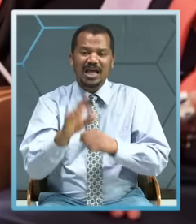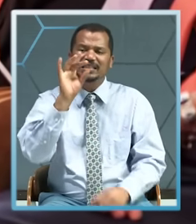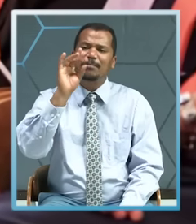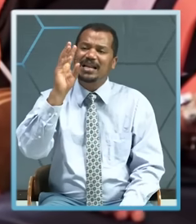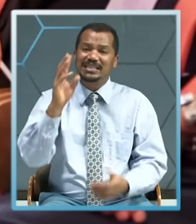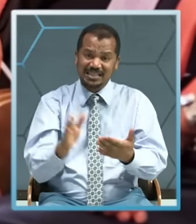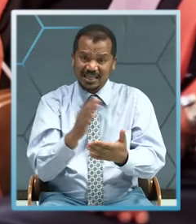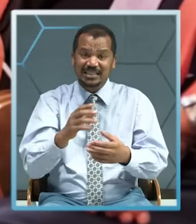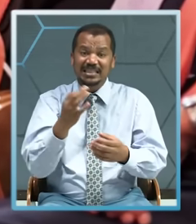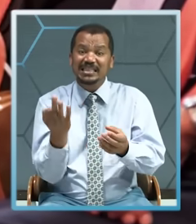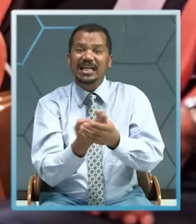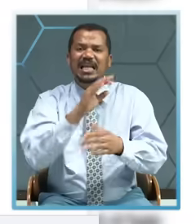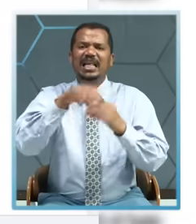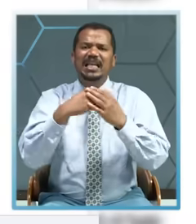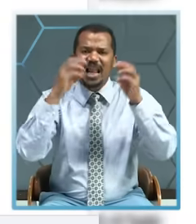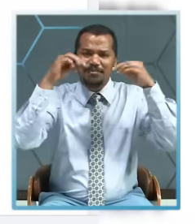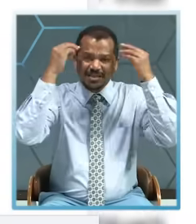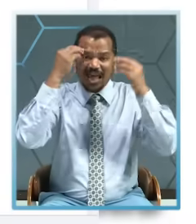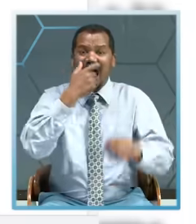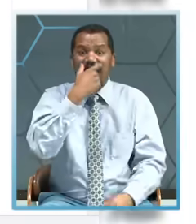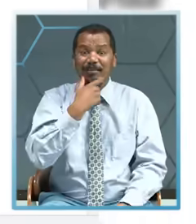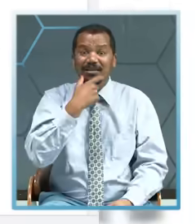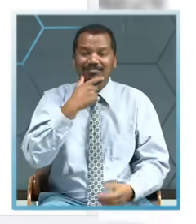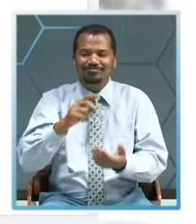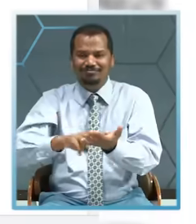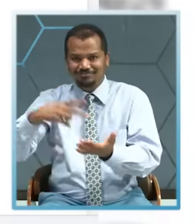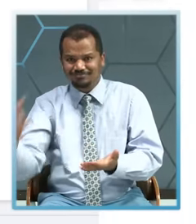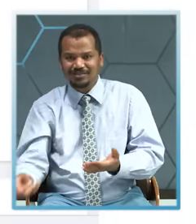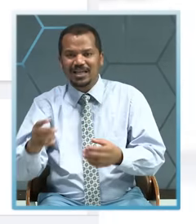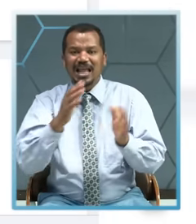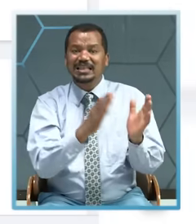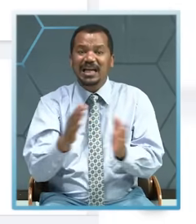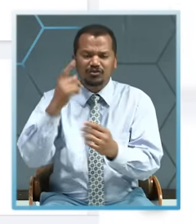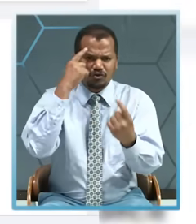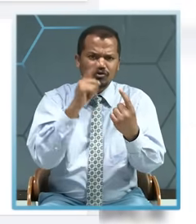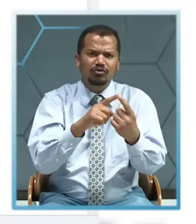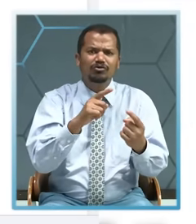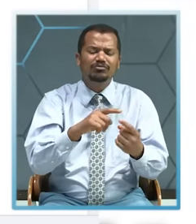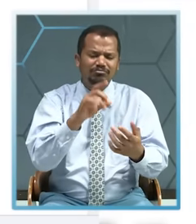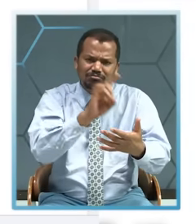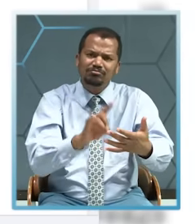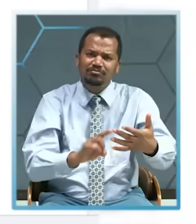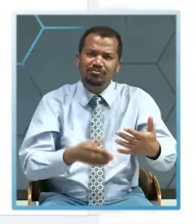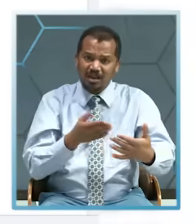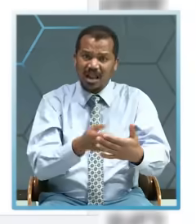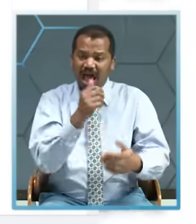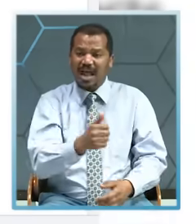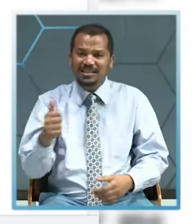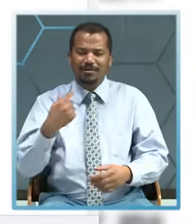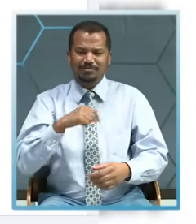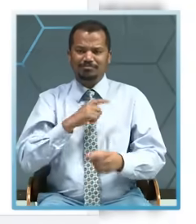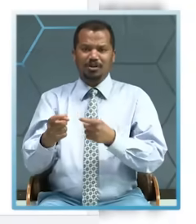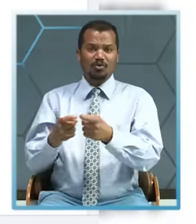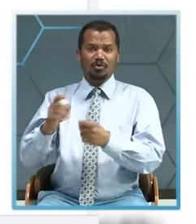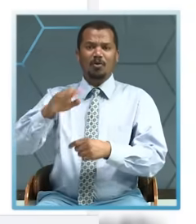ፖለቲካ ባለ 86 ገጽ ሰነድ የጠቅላይ ሚኒስትር አብይን መንግስት ለማስወገድ የነደፋቸውን እቅዶች የሚያትት ሲሆን